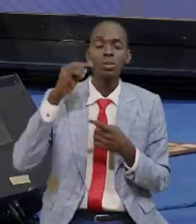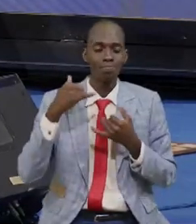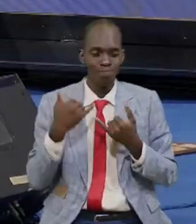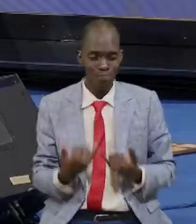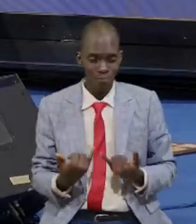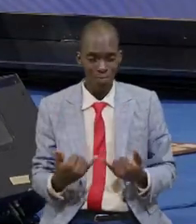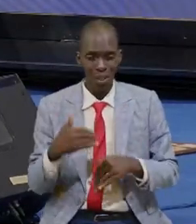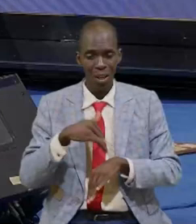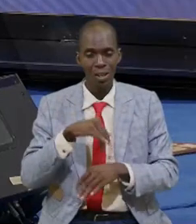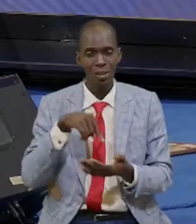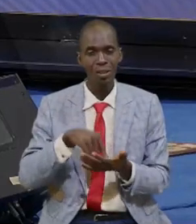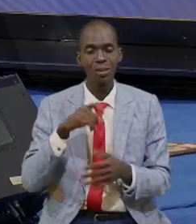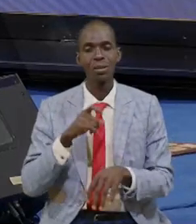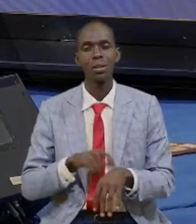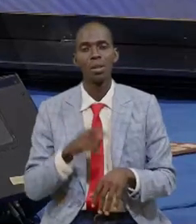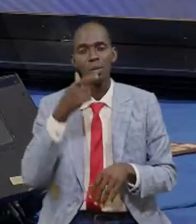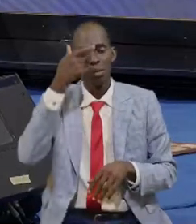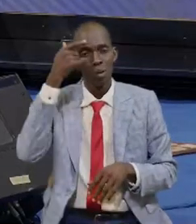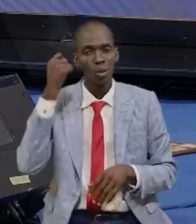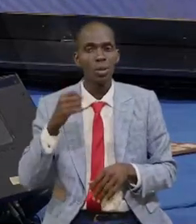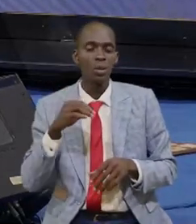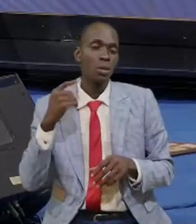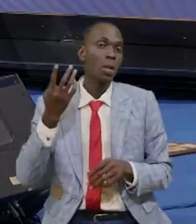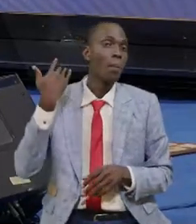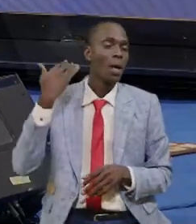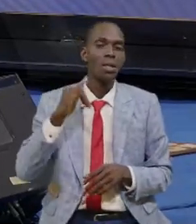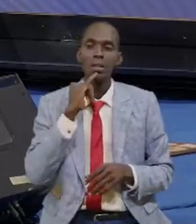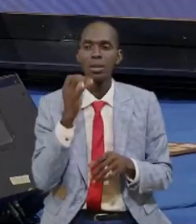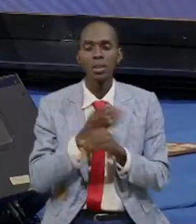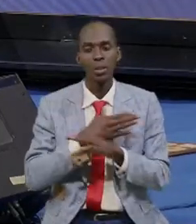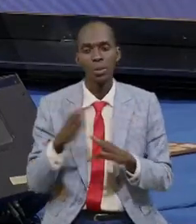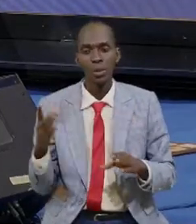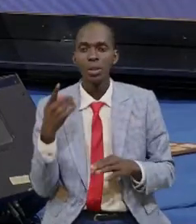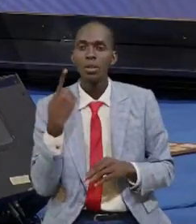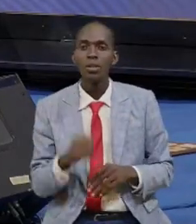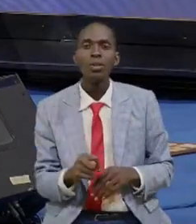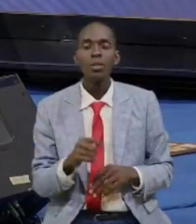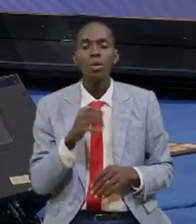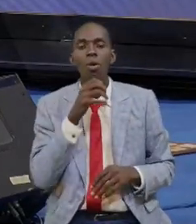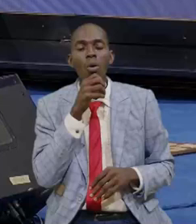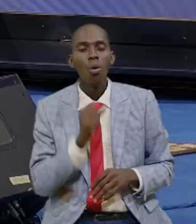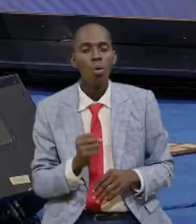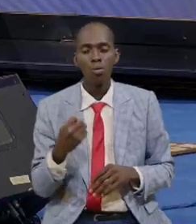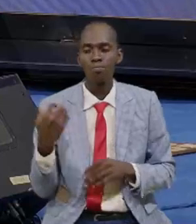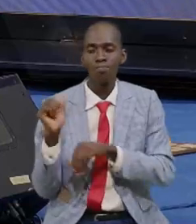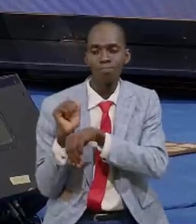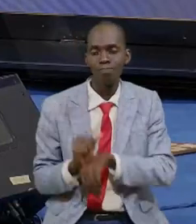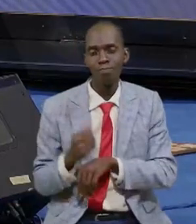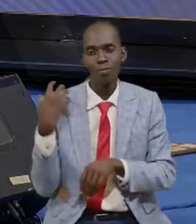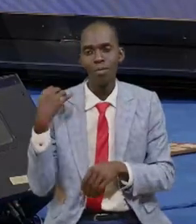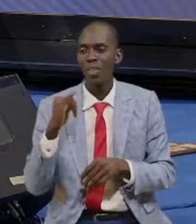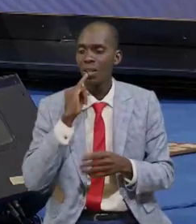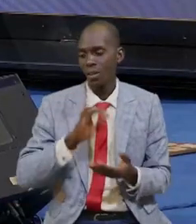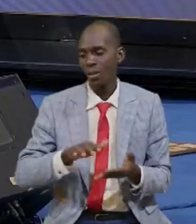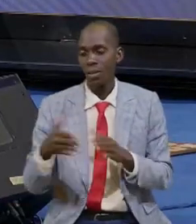en ce temps présent, parce que le passé est passé, et parce que l'ancien chef